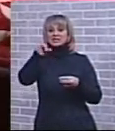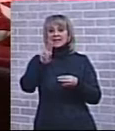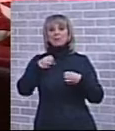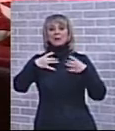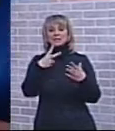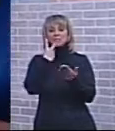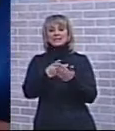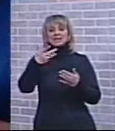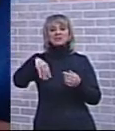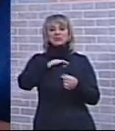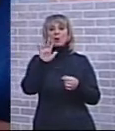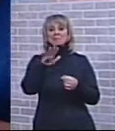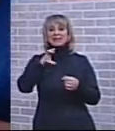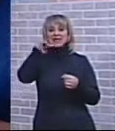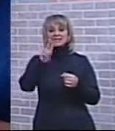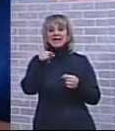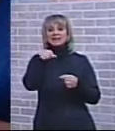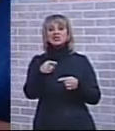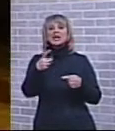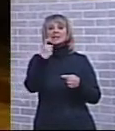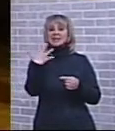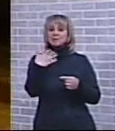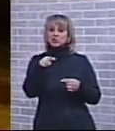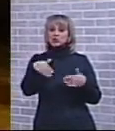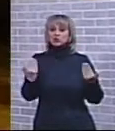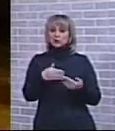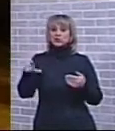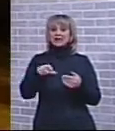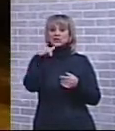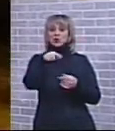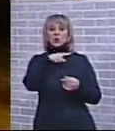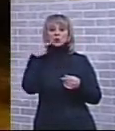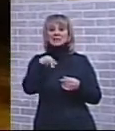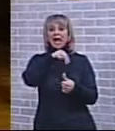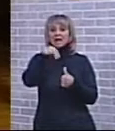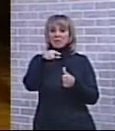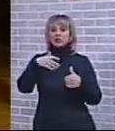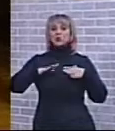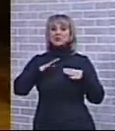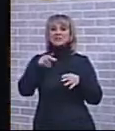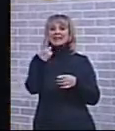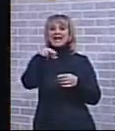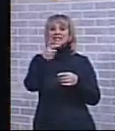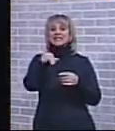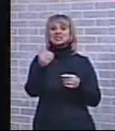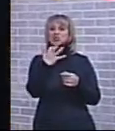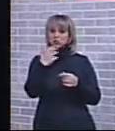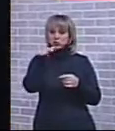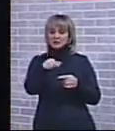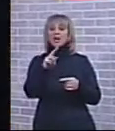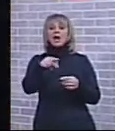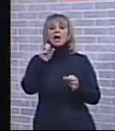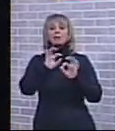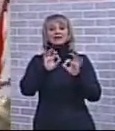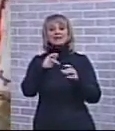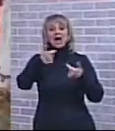празднике представлены всего 5 национальностей из 150 живущих на Дону. Русские, армяне, грузины, дагестанцы и чеченцы. Как